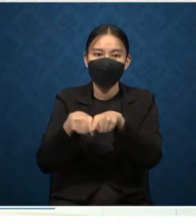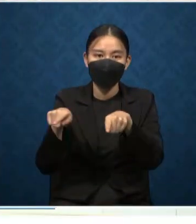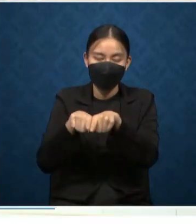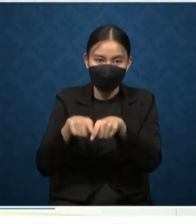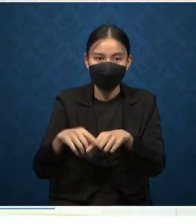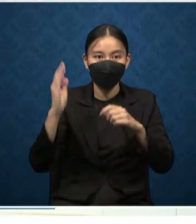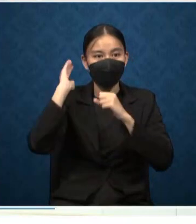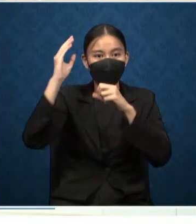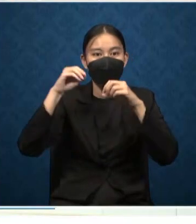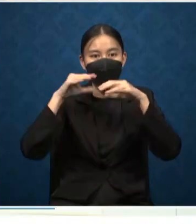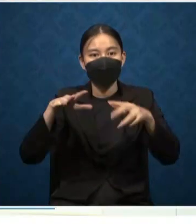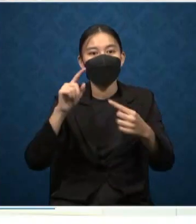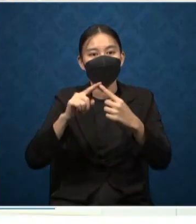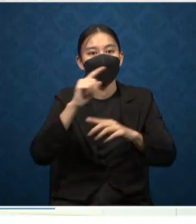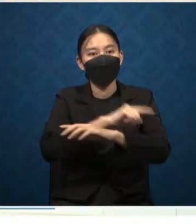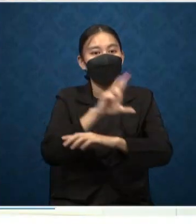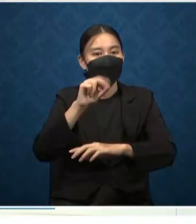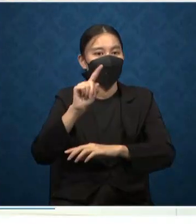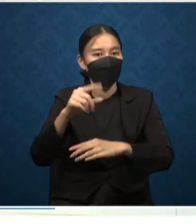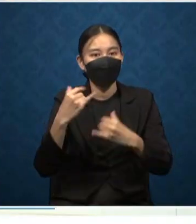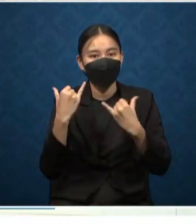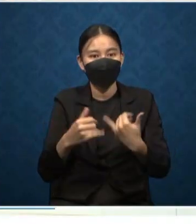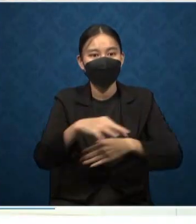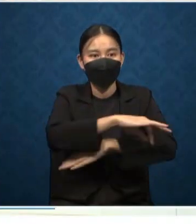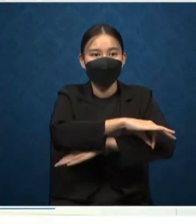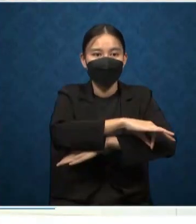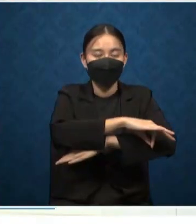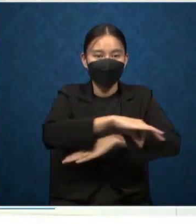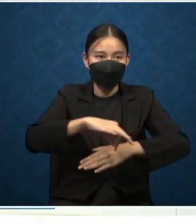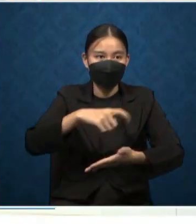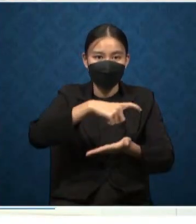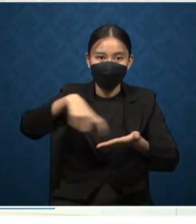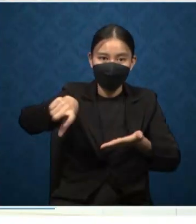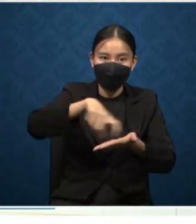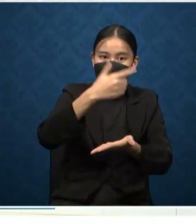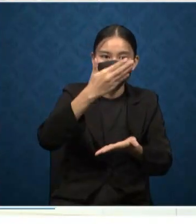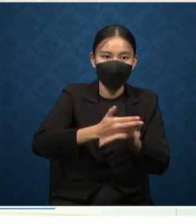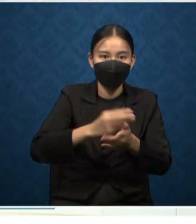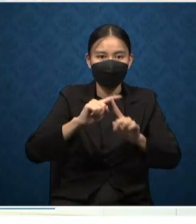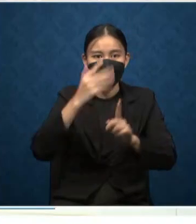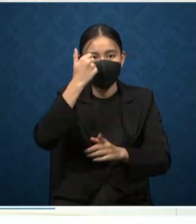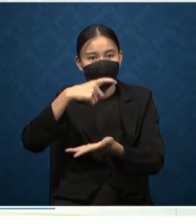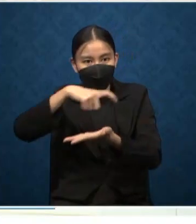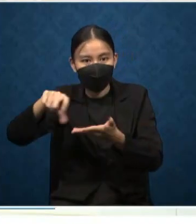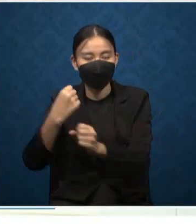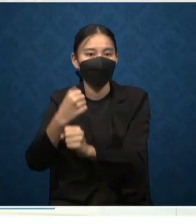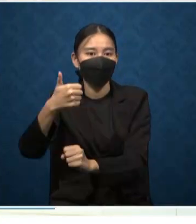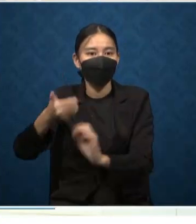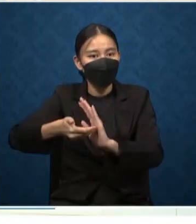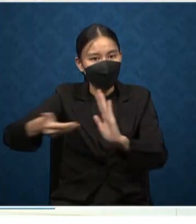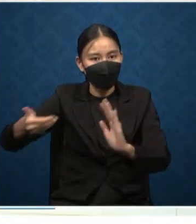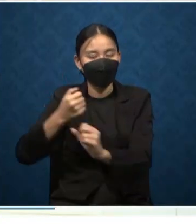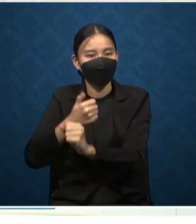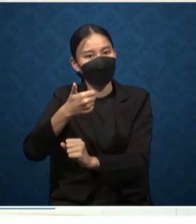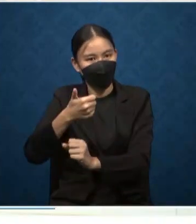ว่าเขาถูกอายัตหมดแล้วทุกบญชี แล้วทำไมยัมีการทำธกรรมอยู่ได้นะครับ